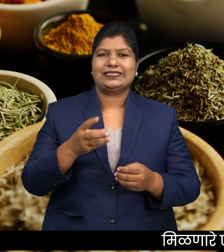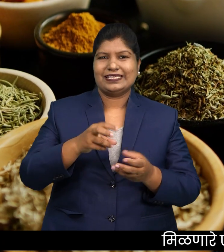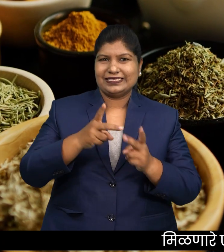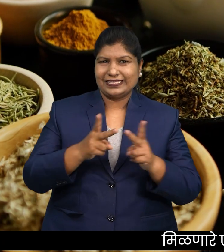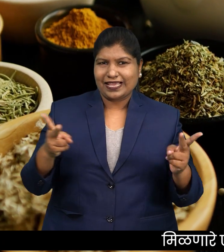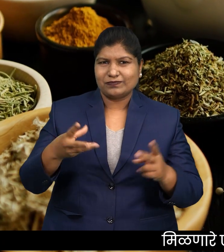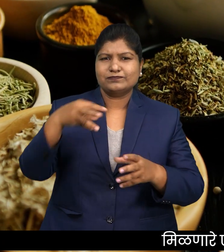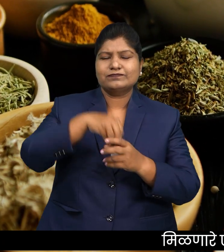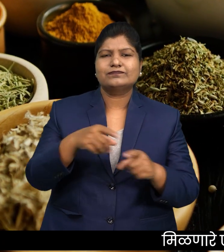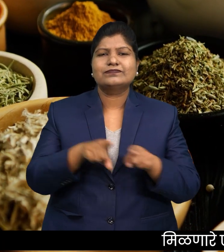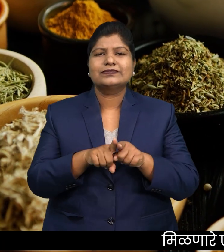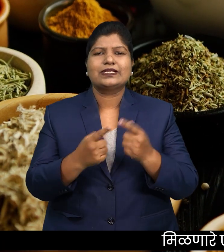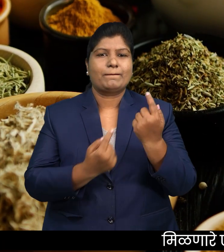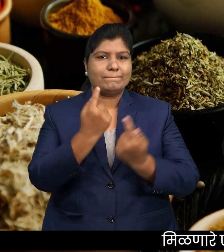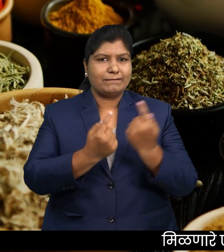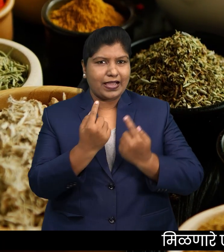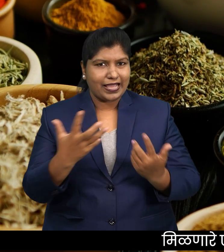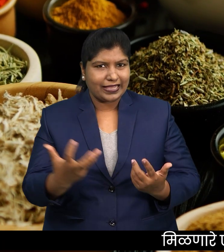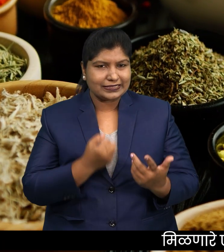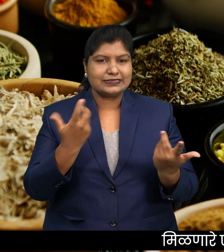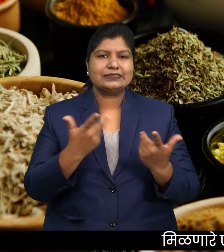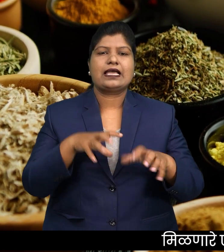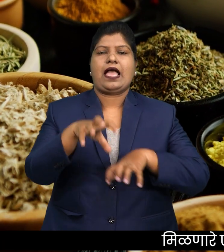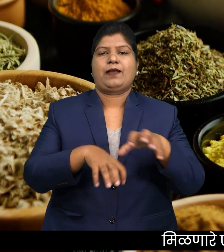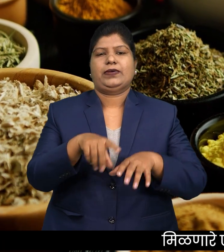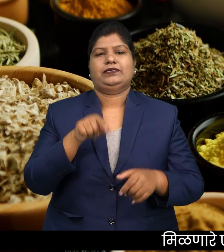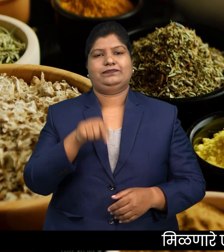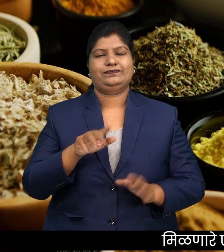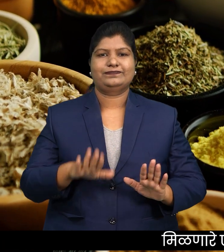एक किंवा अधिक घटक असतात.